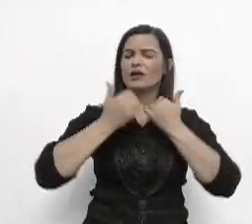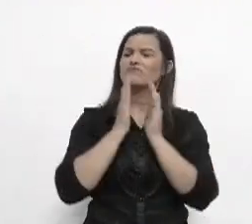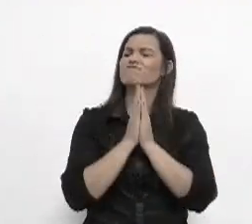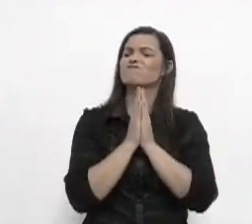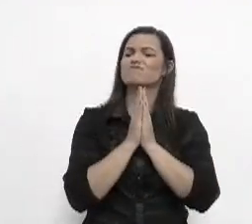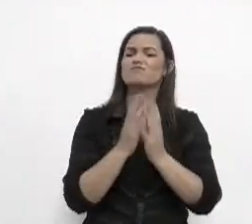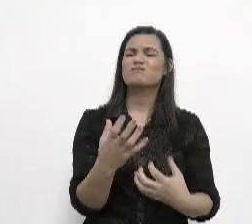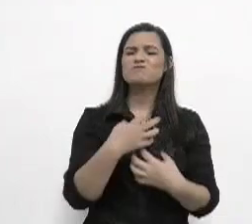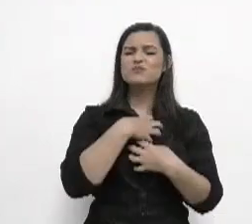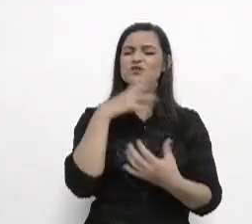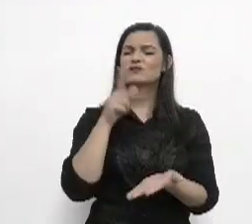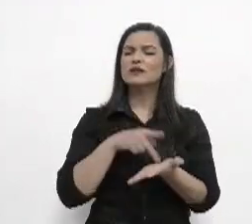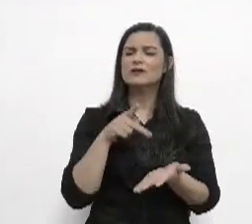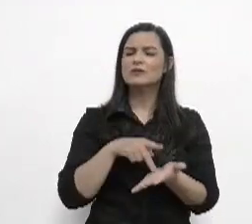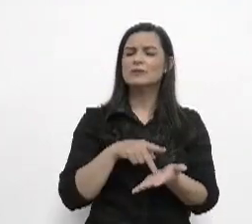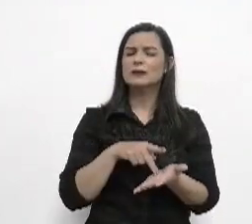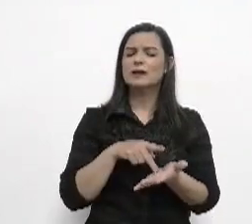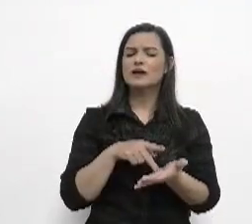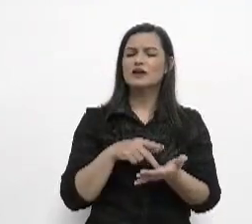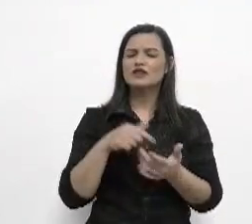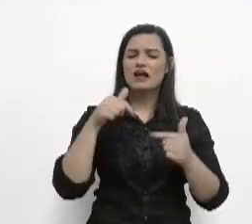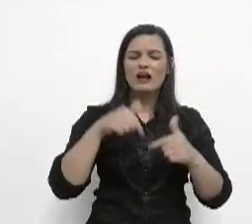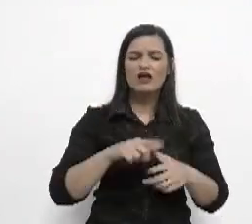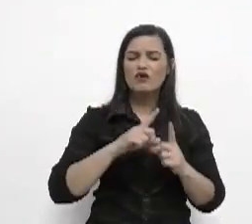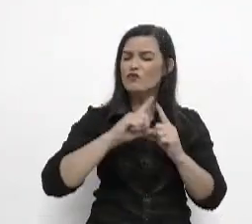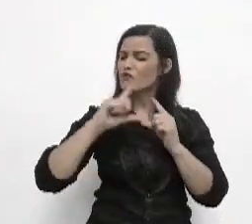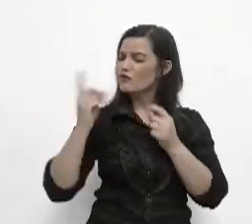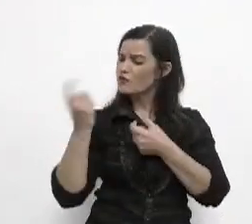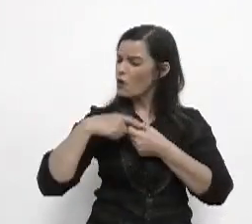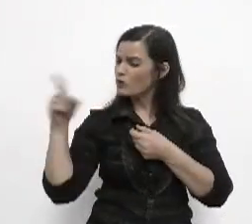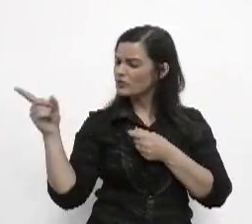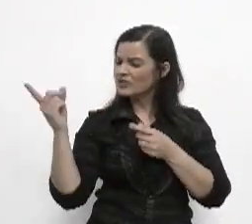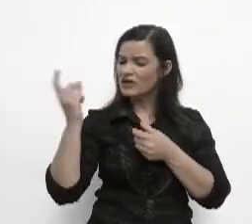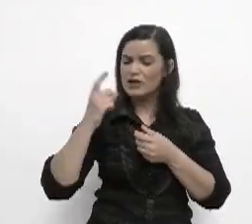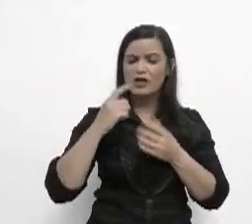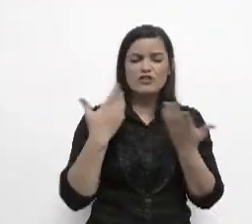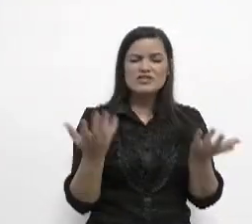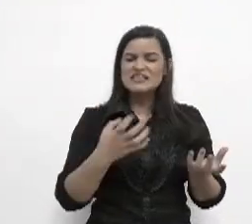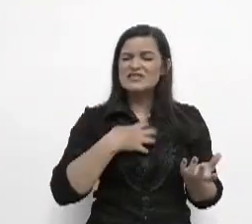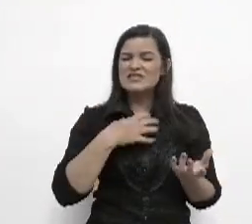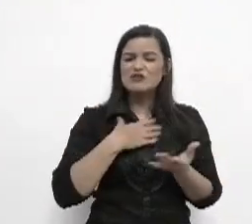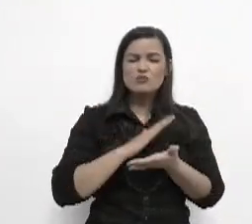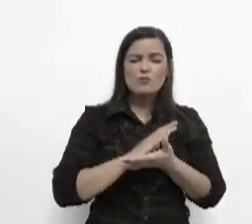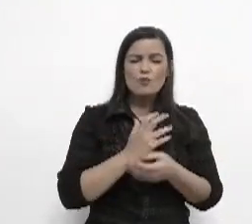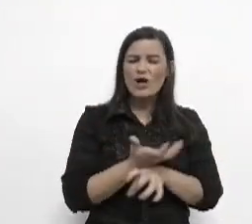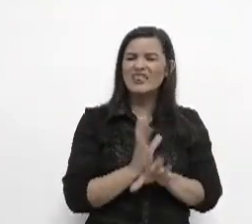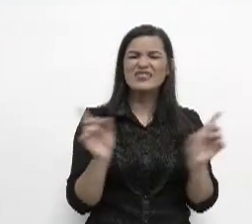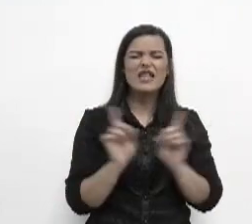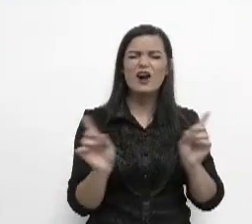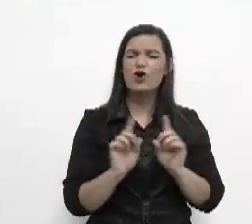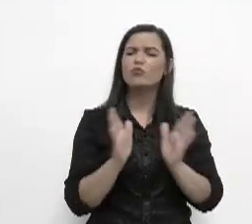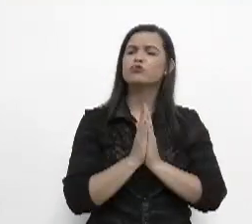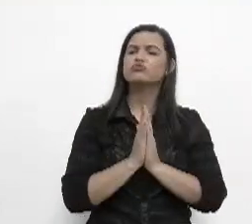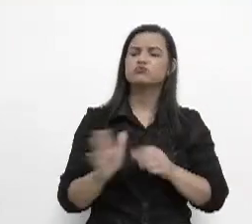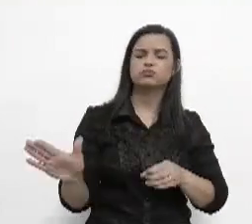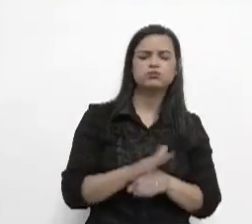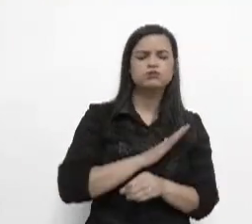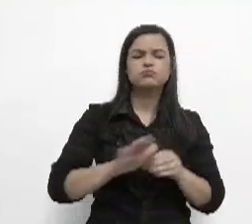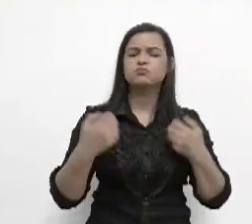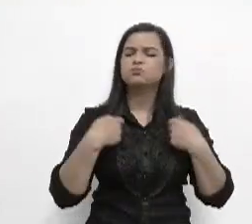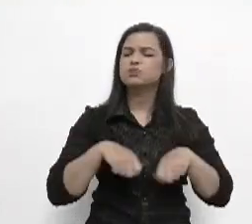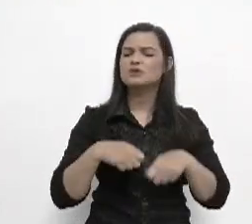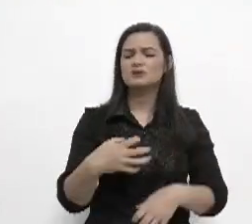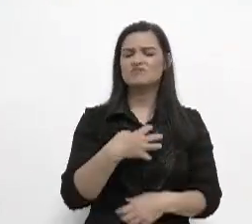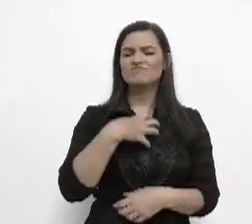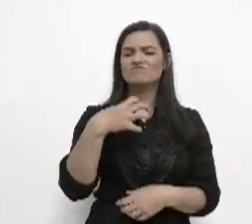주시며 우리 모두의 심령 속에 주의 영으로 충만케 하여 주시옵소서. 아버지 하나님, 주의 영으로 우리를 다스리시고